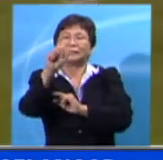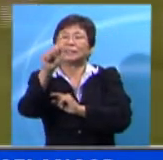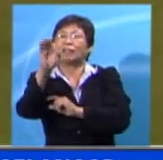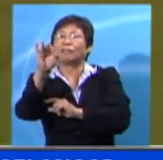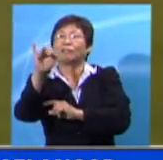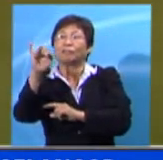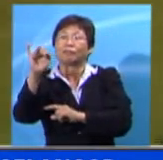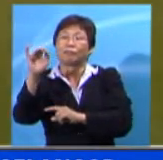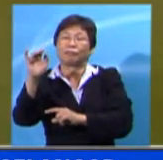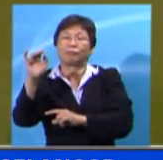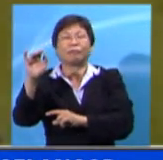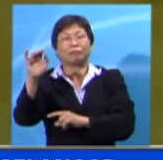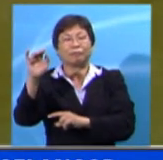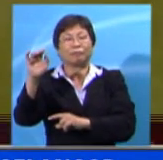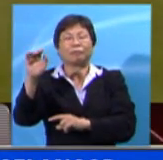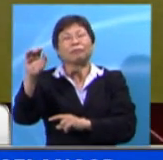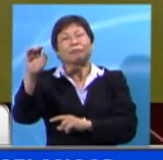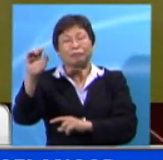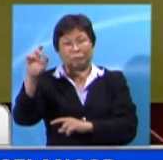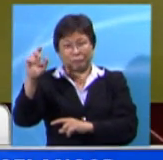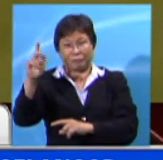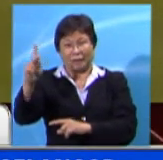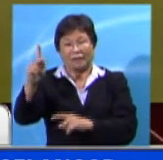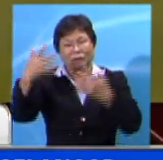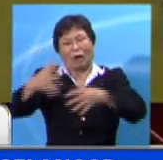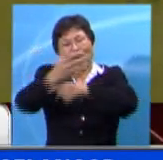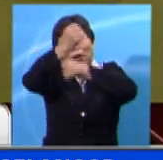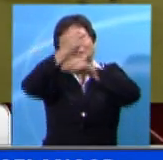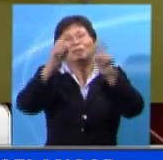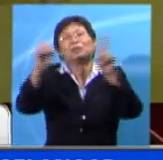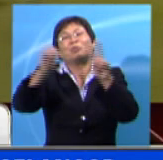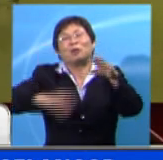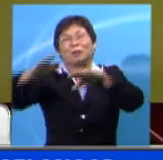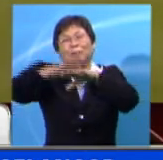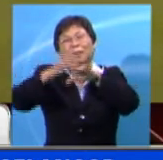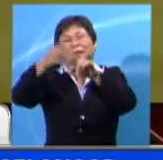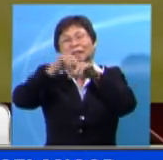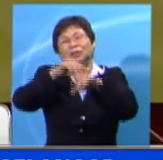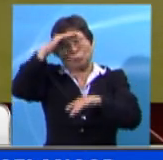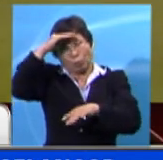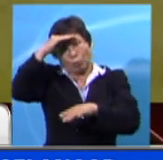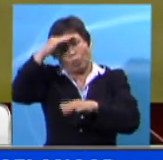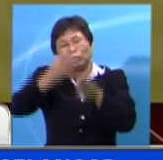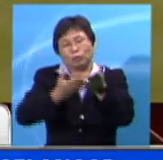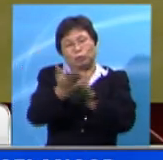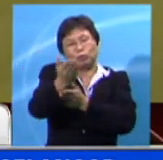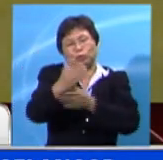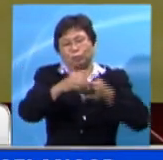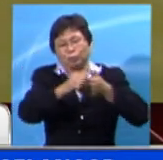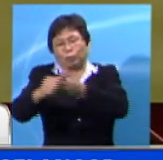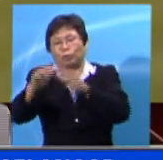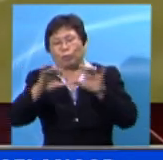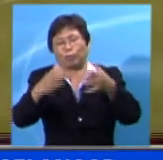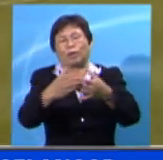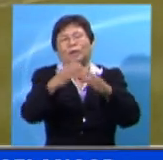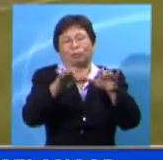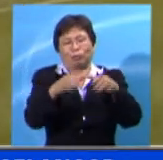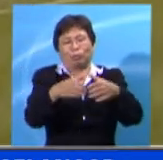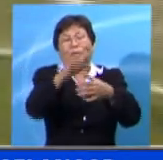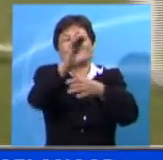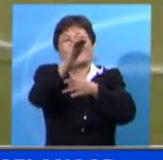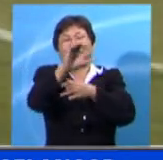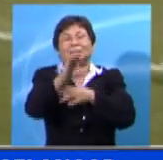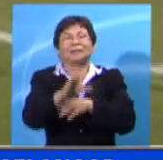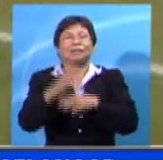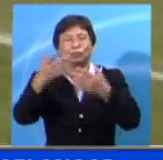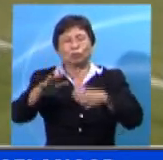minit ke-72 sudah cukup untuk memberikan kemenangan s- kepada harimau Selatan sekaligus mengetuai kumpulan C Boan